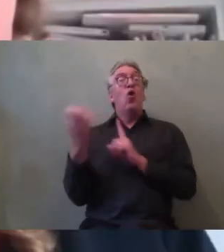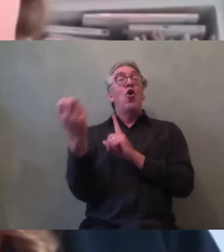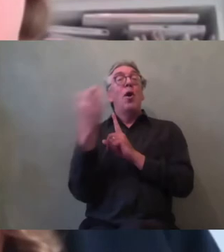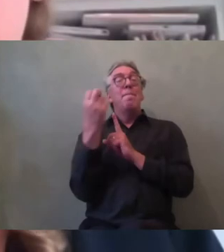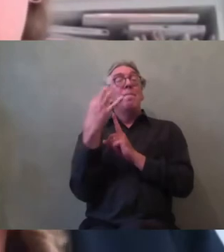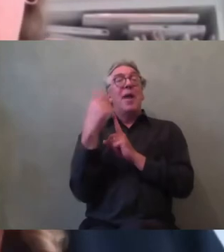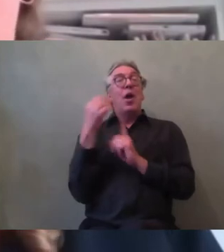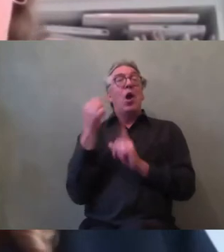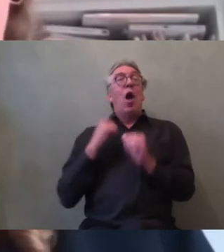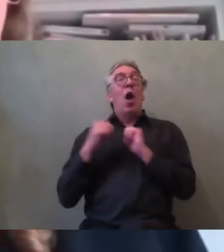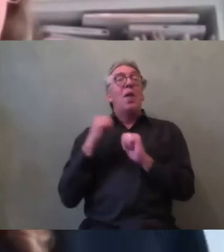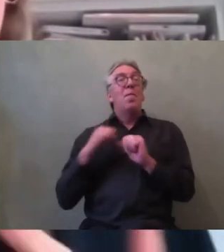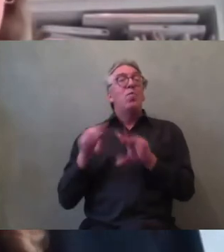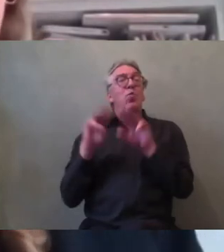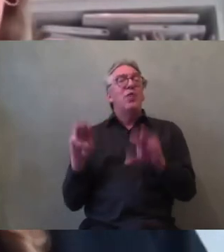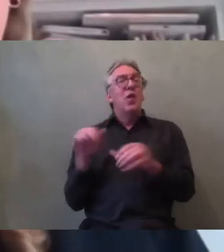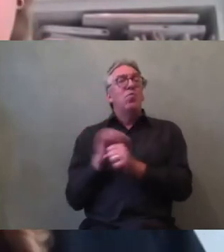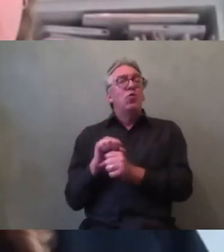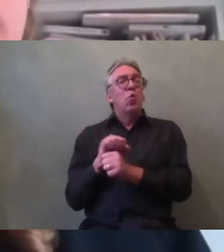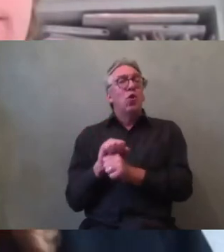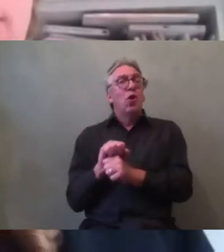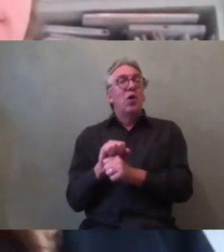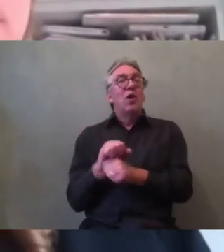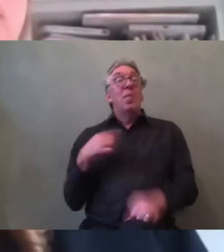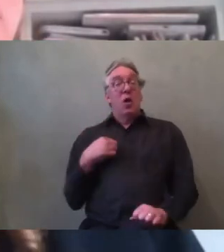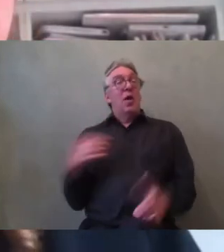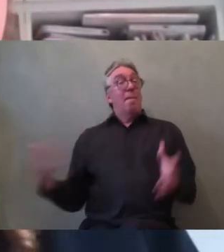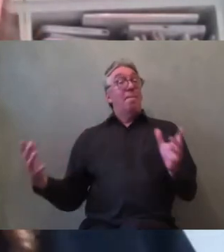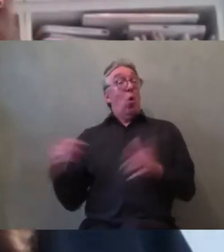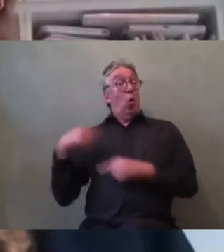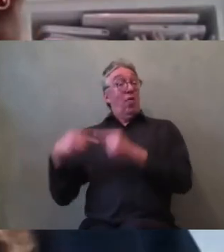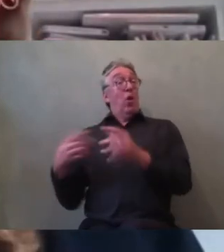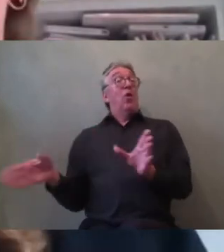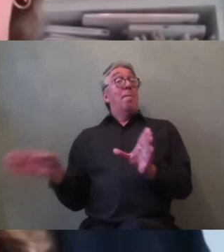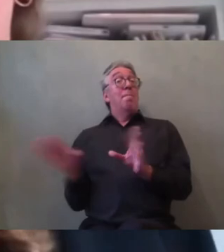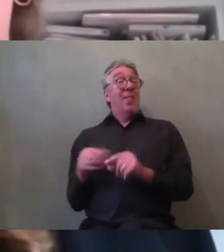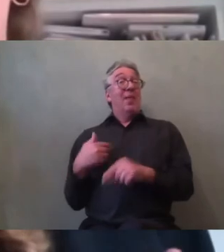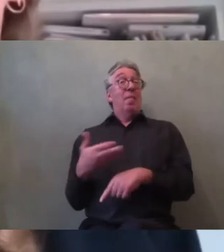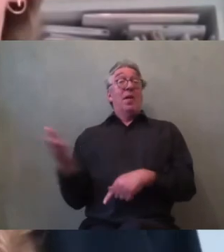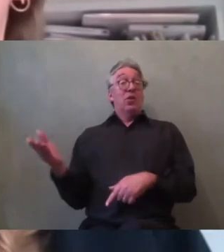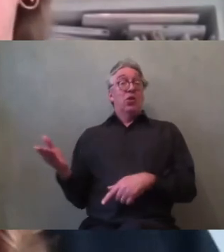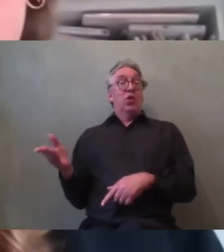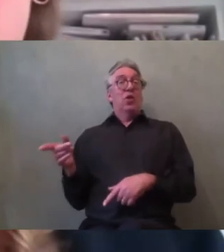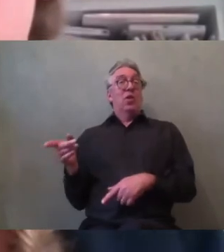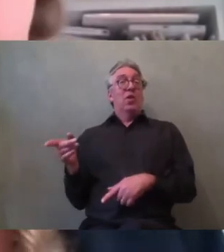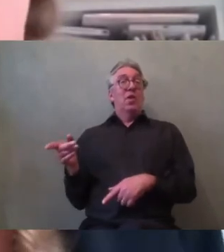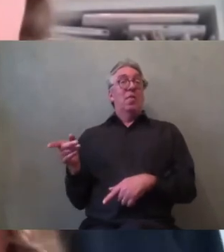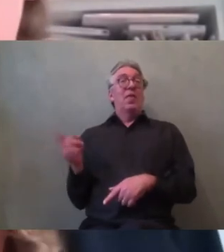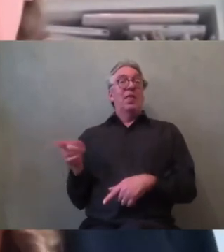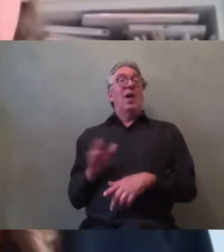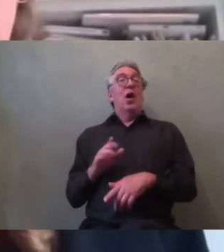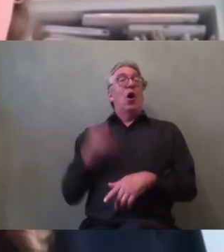het museum. Dit hebben we samen ontwikkeld met mensen met niet aangeboren